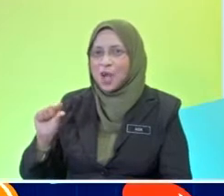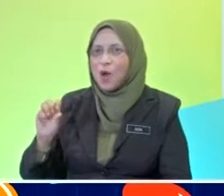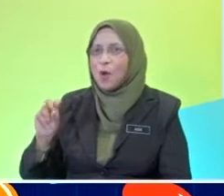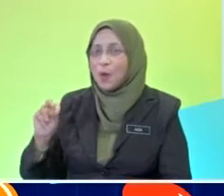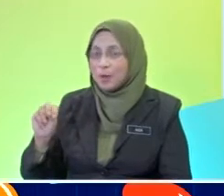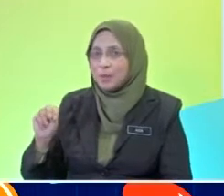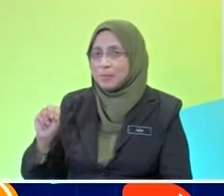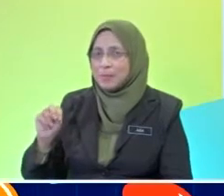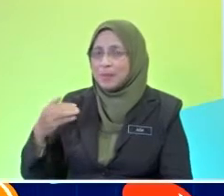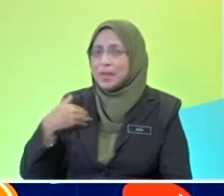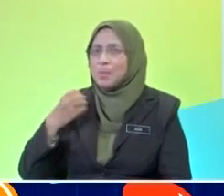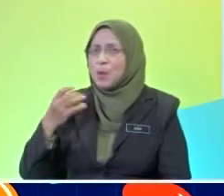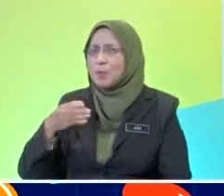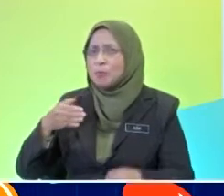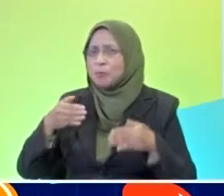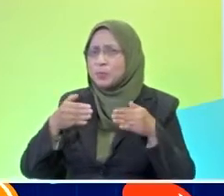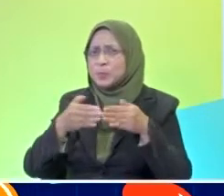Hexagon. Hexagon ada berapa bucu, ya?